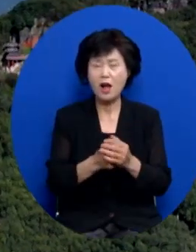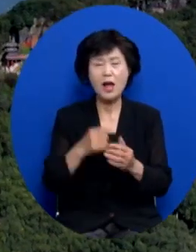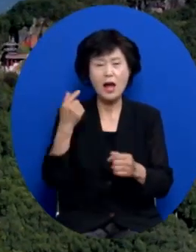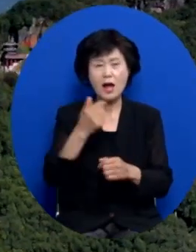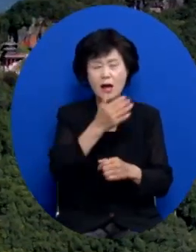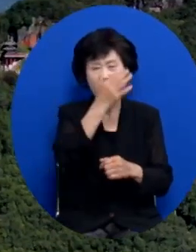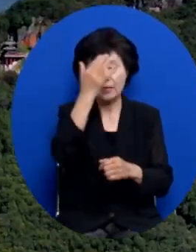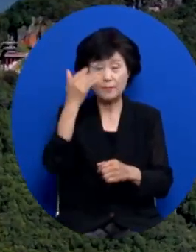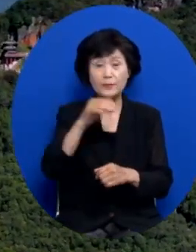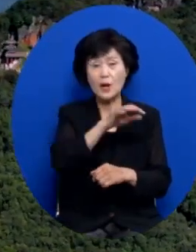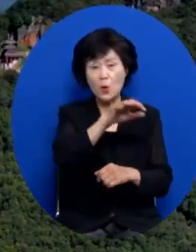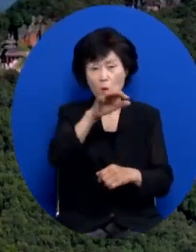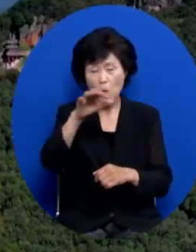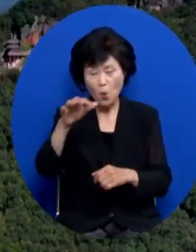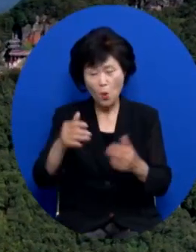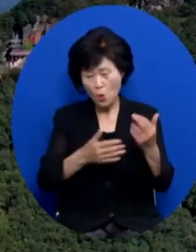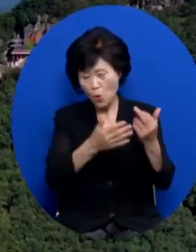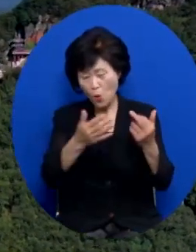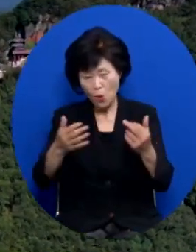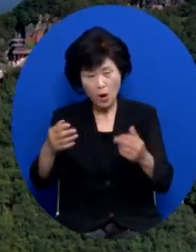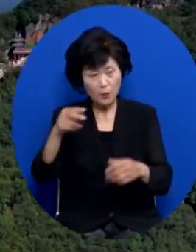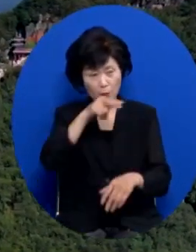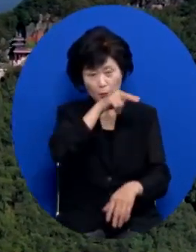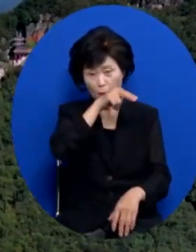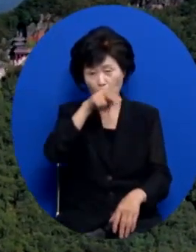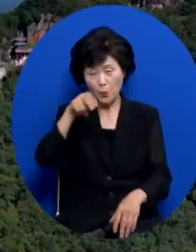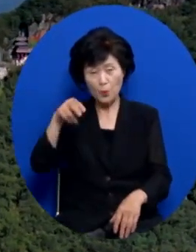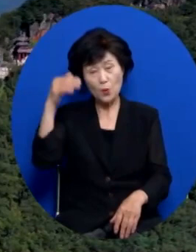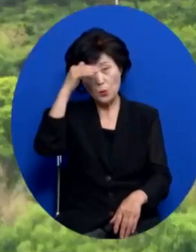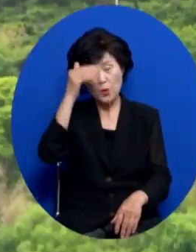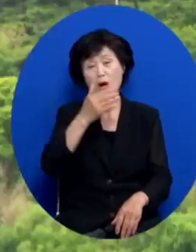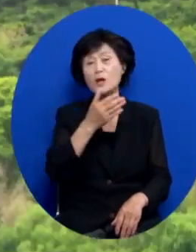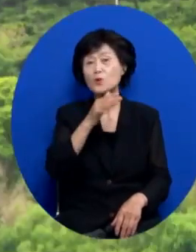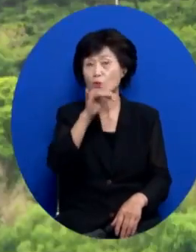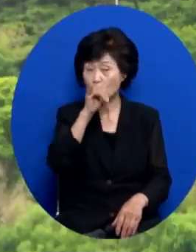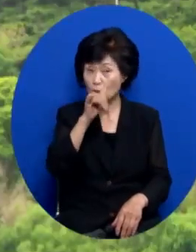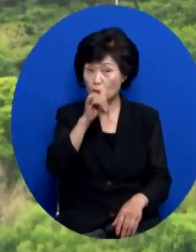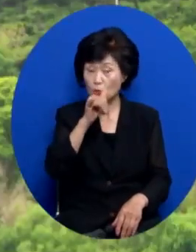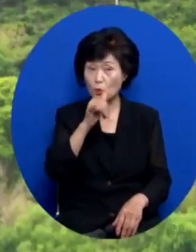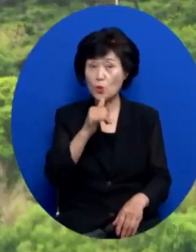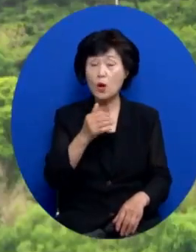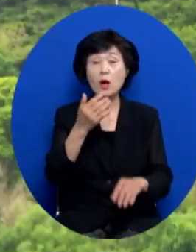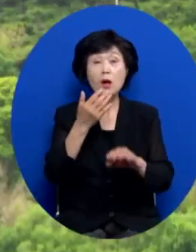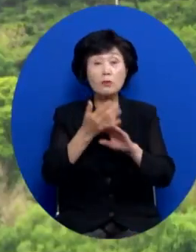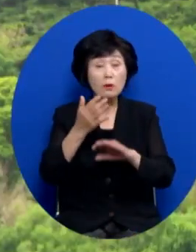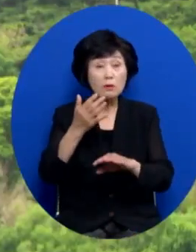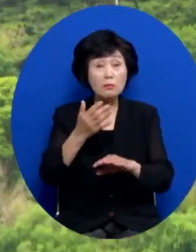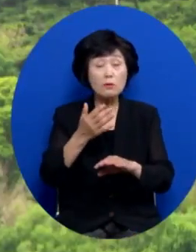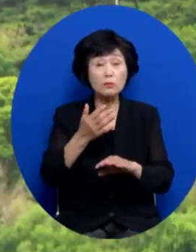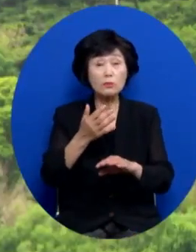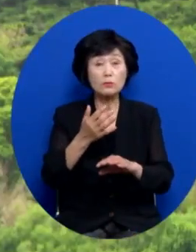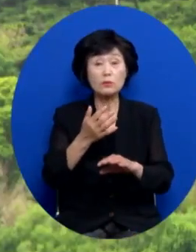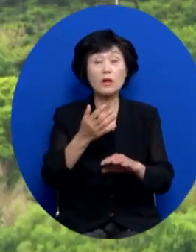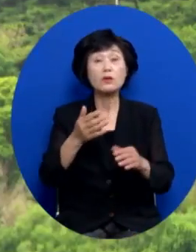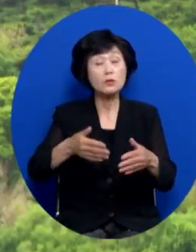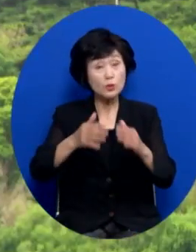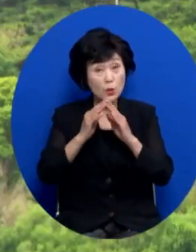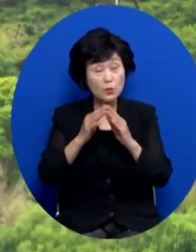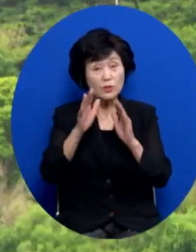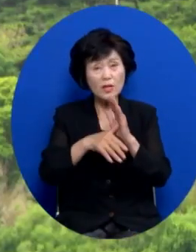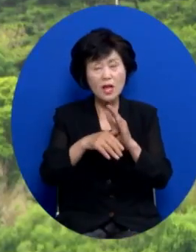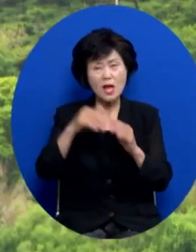그리고 섬진강을 내려다 볼 수 있는 내려다 볼 수 있기 때문에 많은 관광객들이 더 오지 않을까 이런 생각이